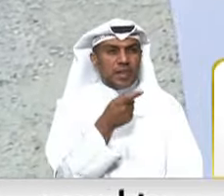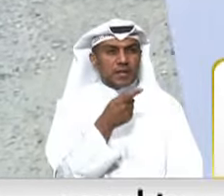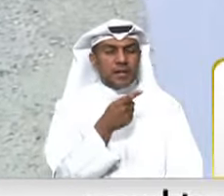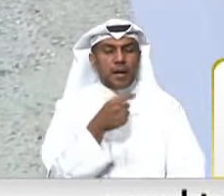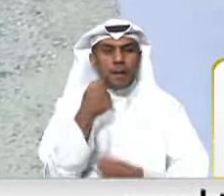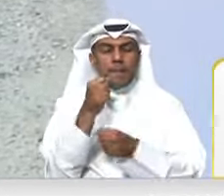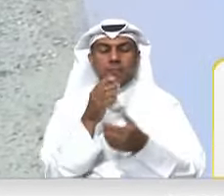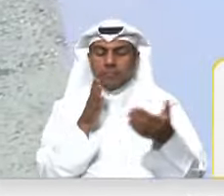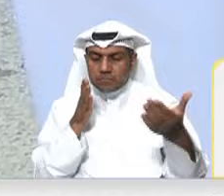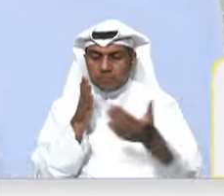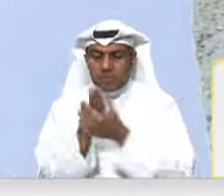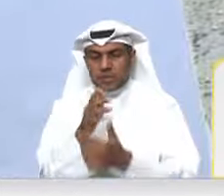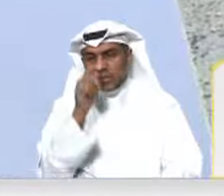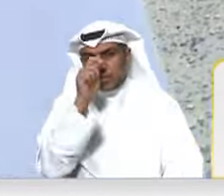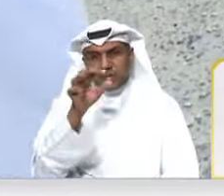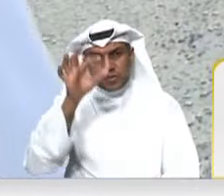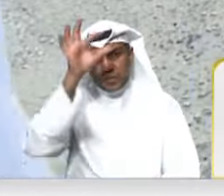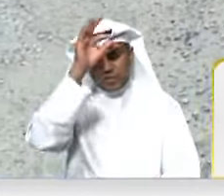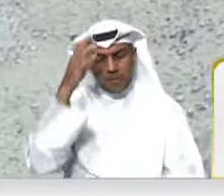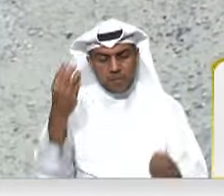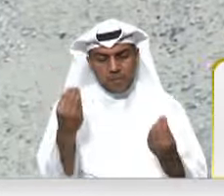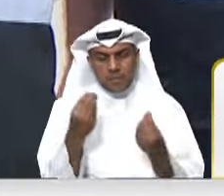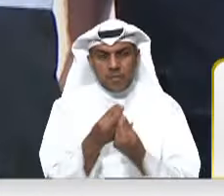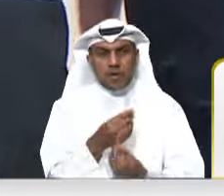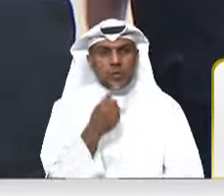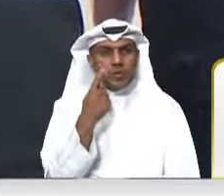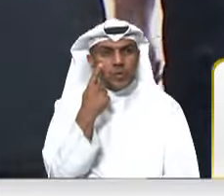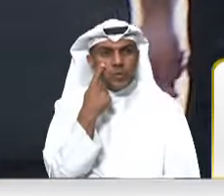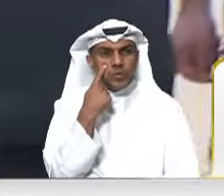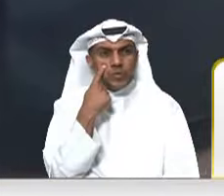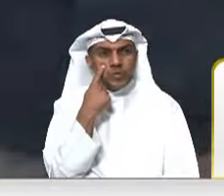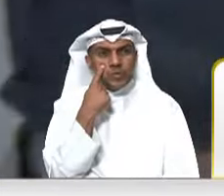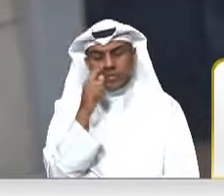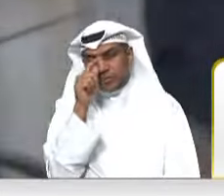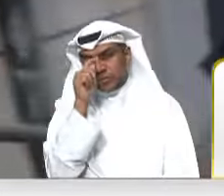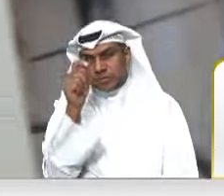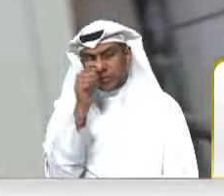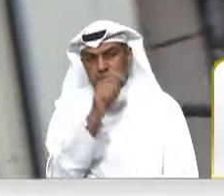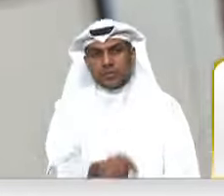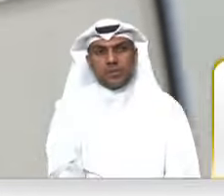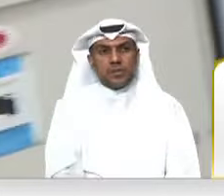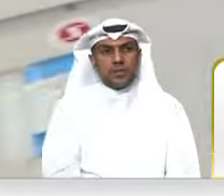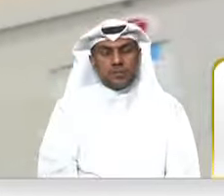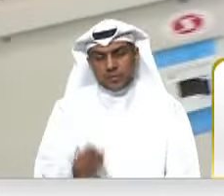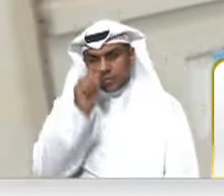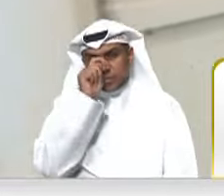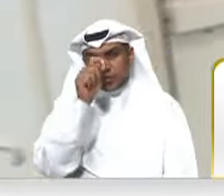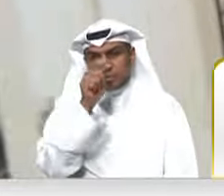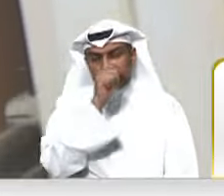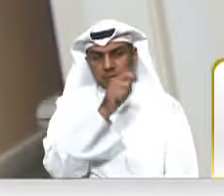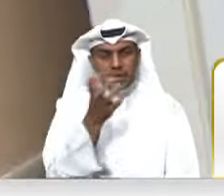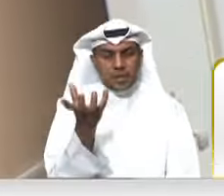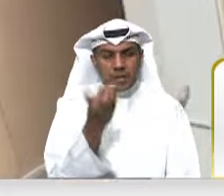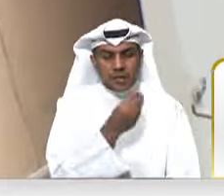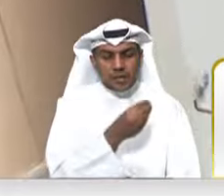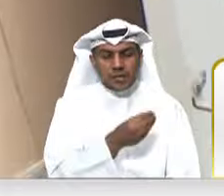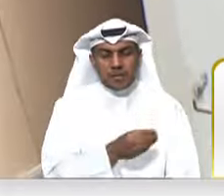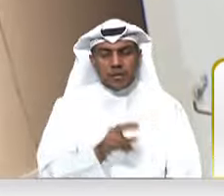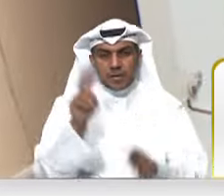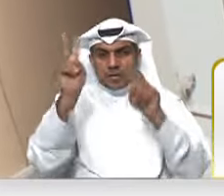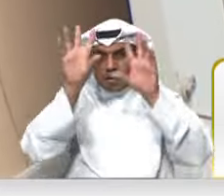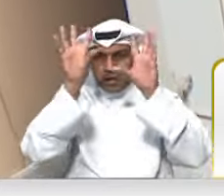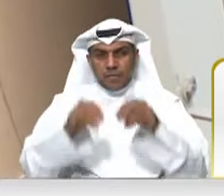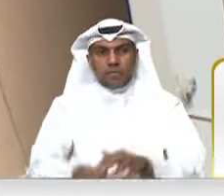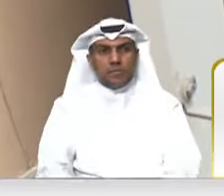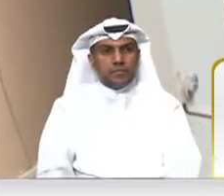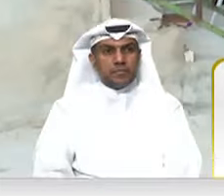التي خصصت حملات للتوعيه والمداهمات لتفرض على السكان عقوبات تصل الى قطع الكهرباء